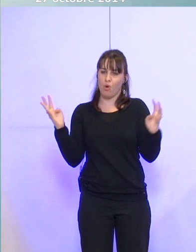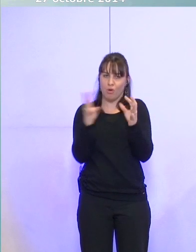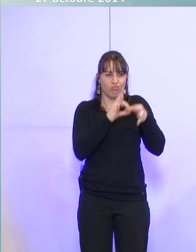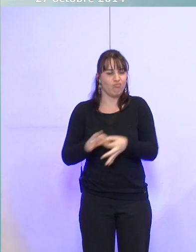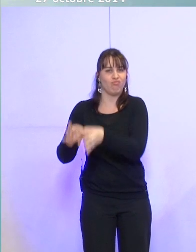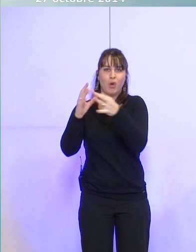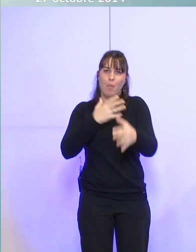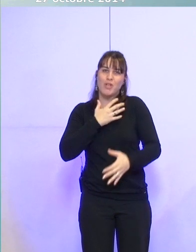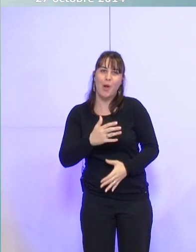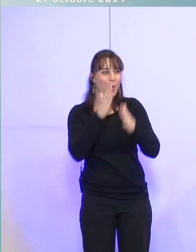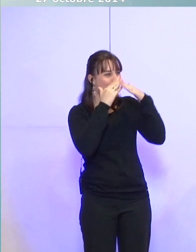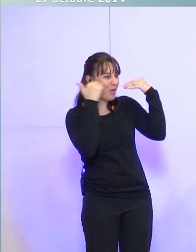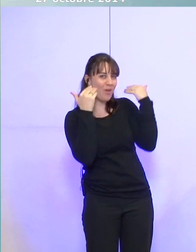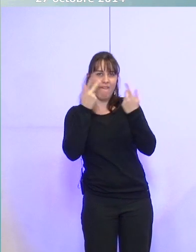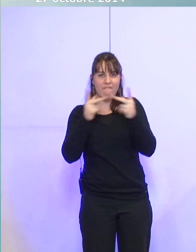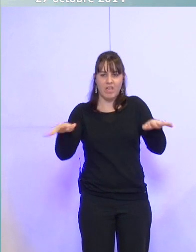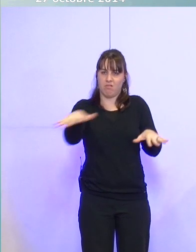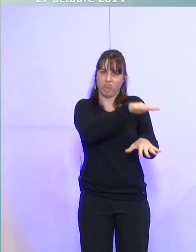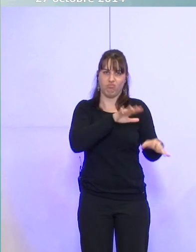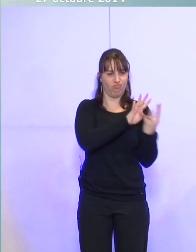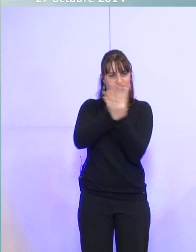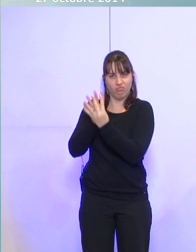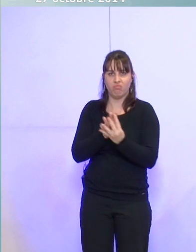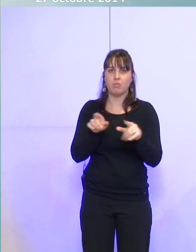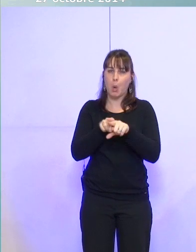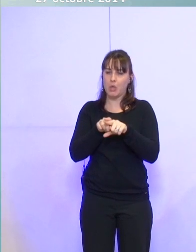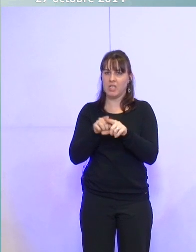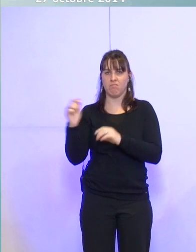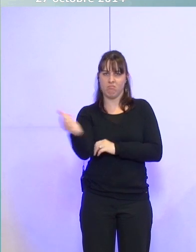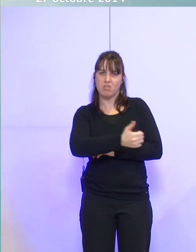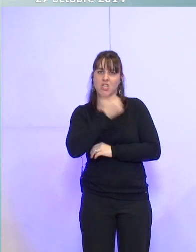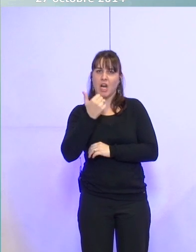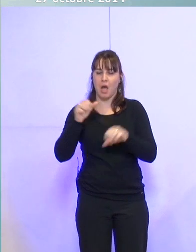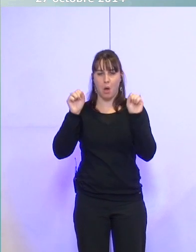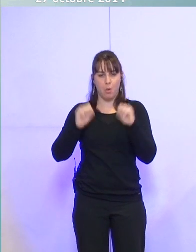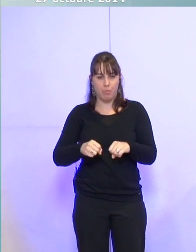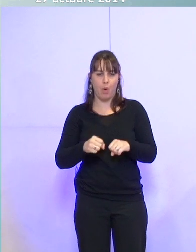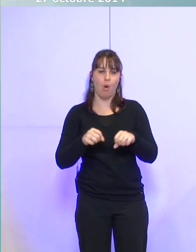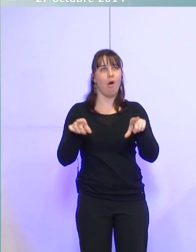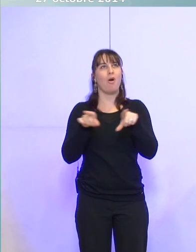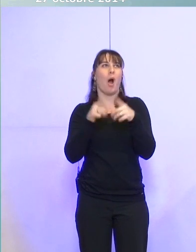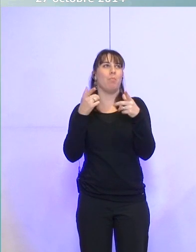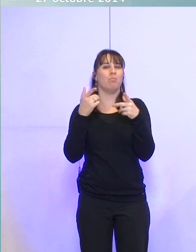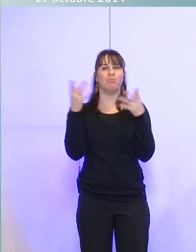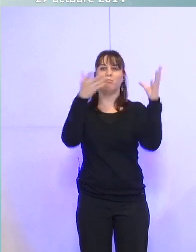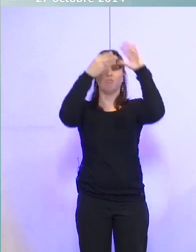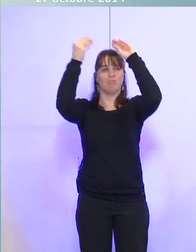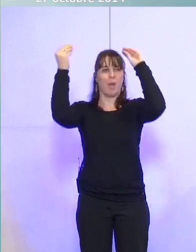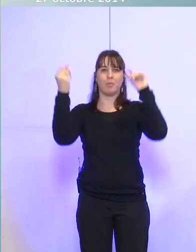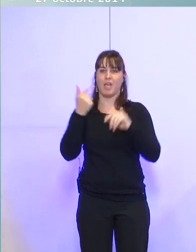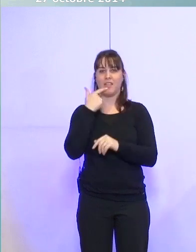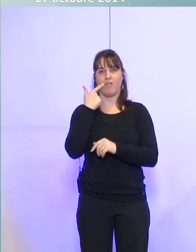ville. C'est donner à tous les moyens concrets de vivre au quotidien ce qu'on appelle parfois de façon un peu abstraite la société du temps